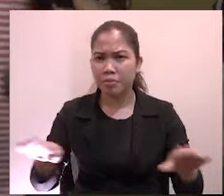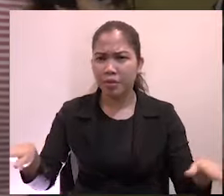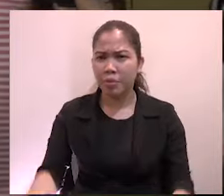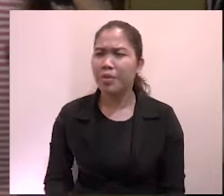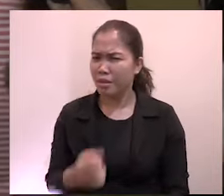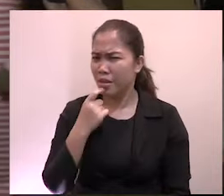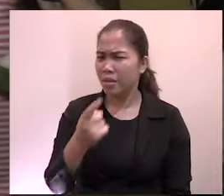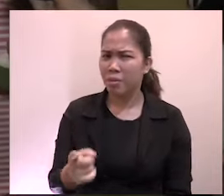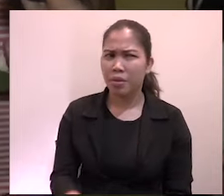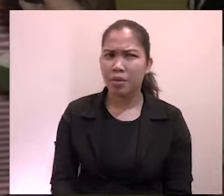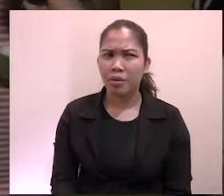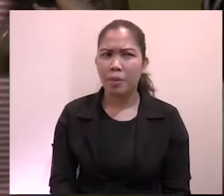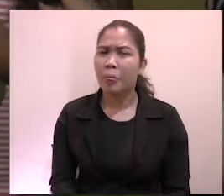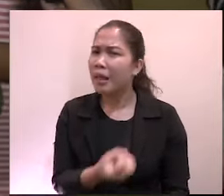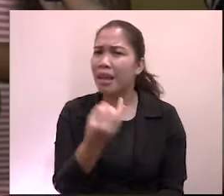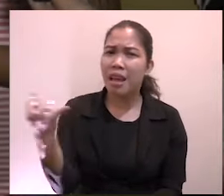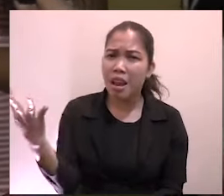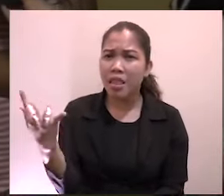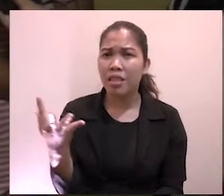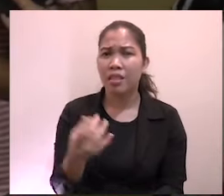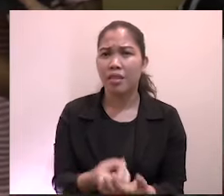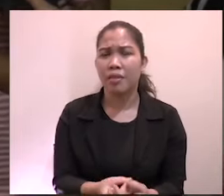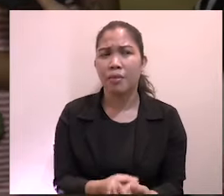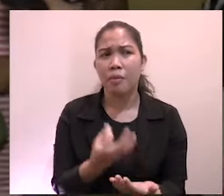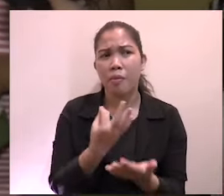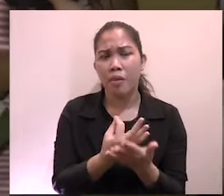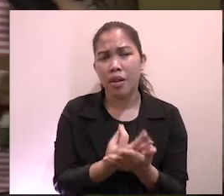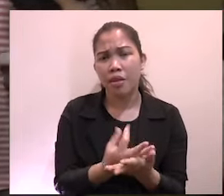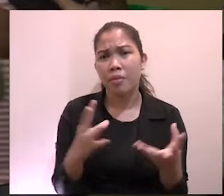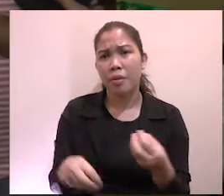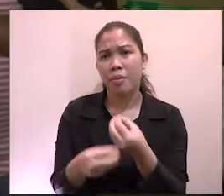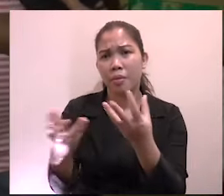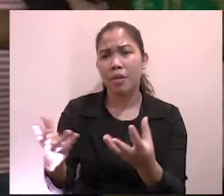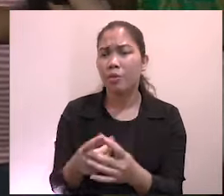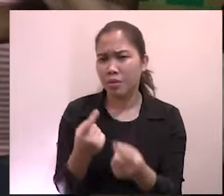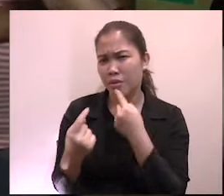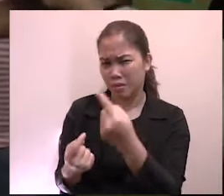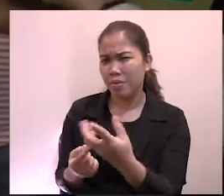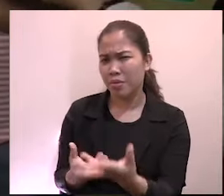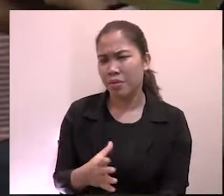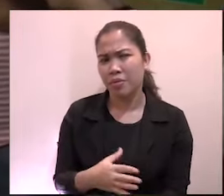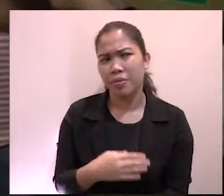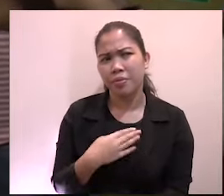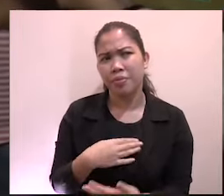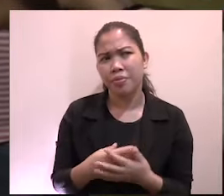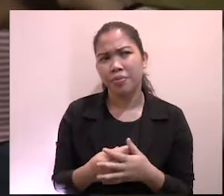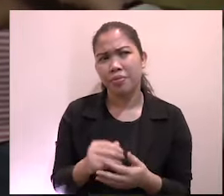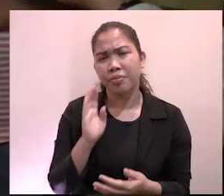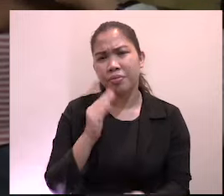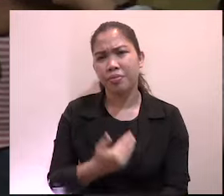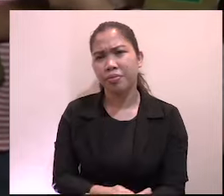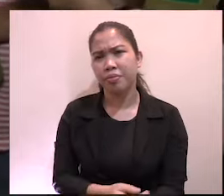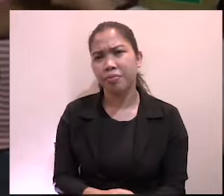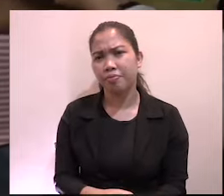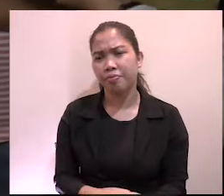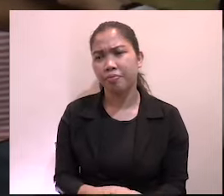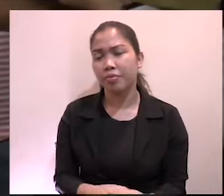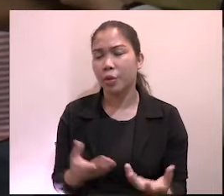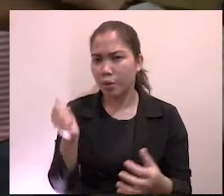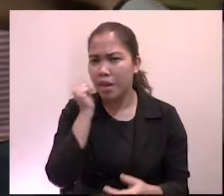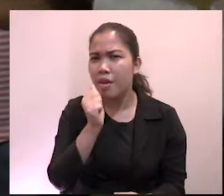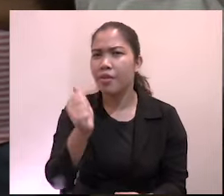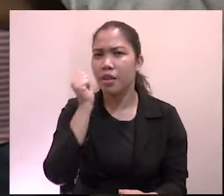dahil yun ang baon nila. Yun ang baon nila. Alam nga... Sabihin mo sa kanila, ilang baon nila, di ba ilang baon nila? Sasagutin ko yung baon nila